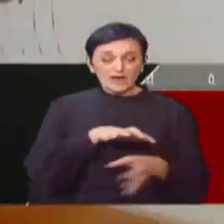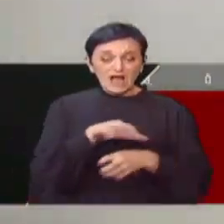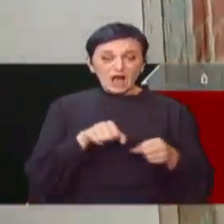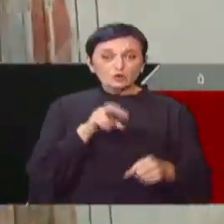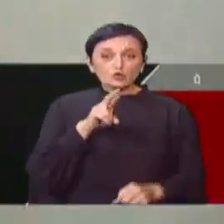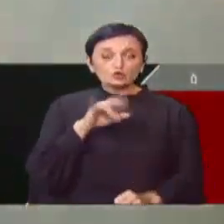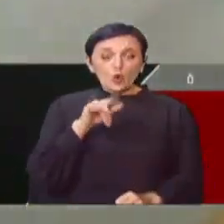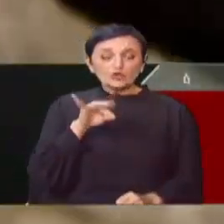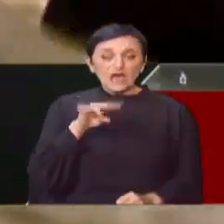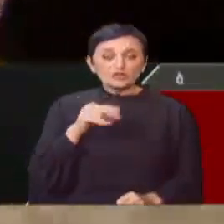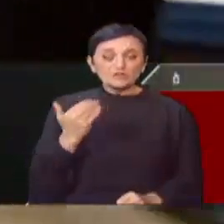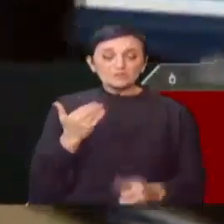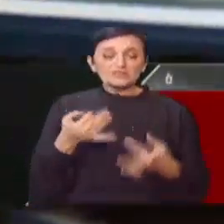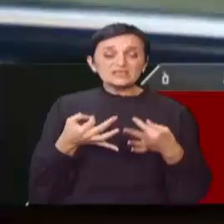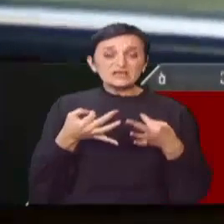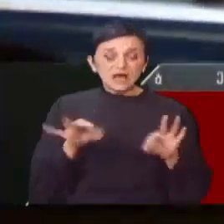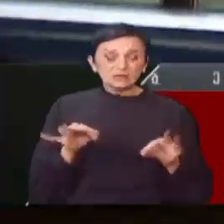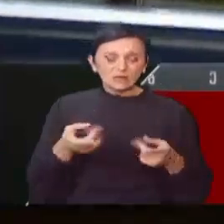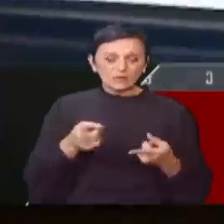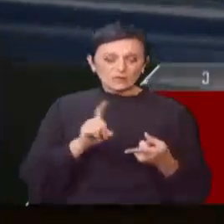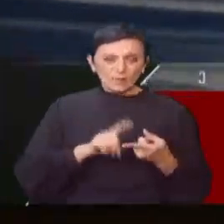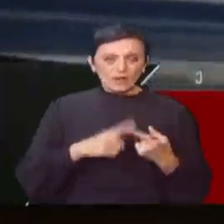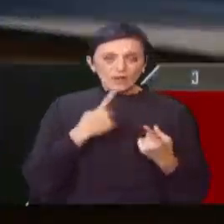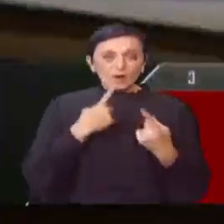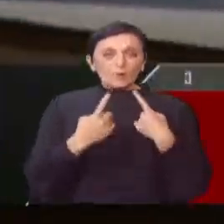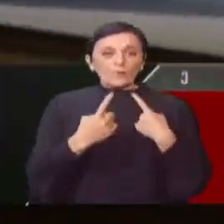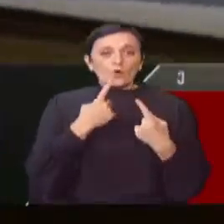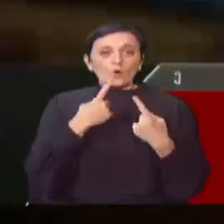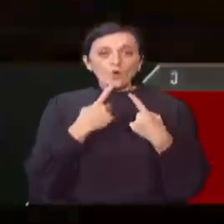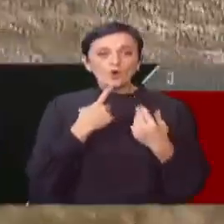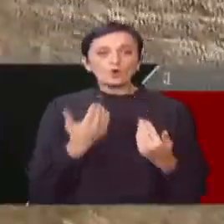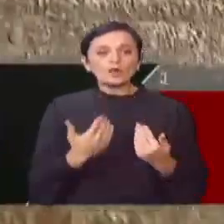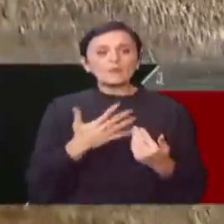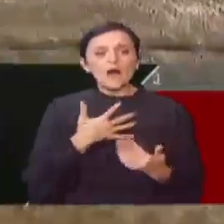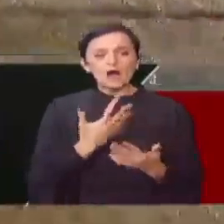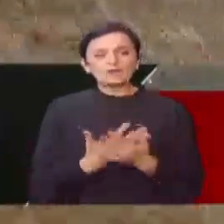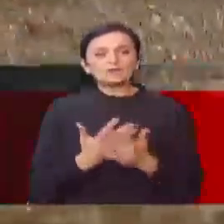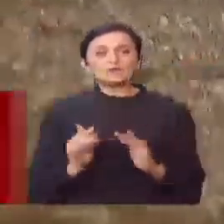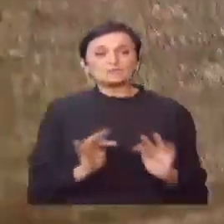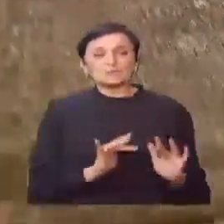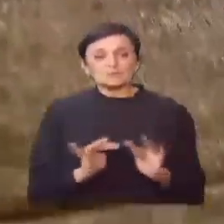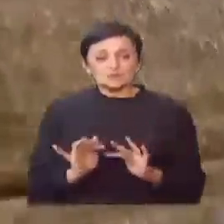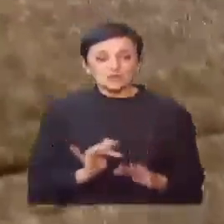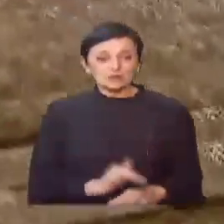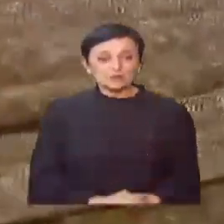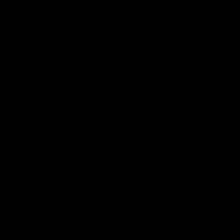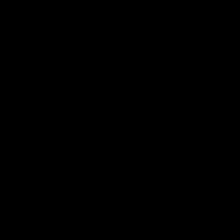ლევან დოთიაშვილს, მის გათავისუფლებასთან დაკავშირებით მოლაპარაკებები ამ დრომდე აქტიურად მიმდინარეობს.